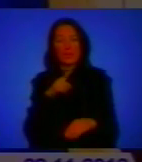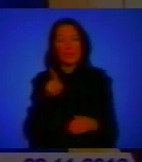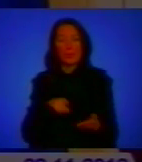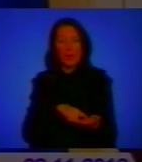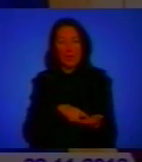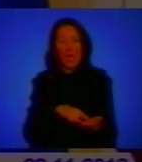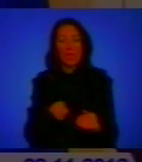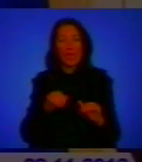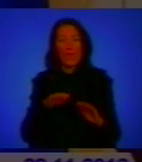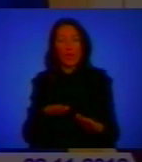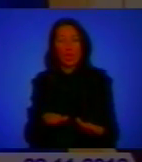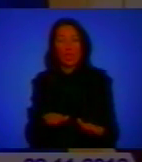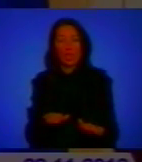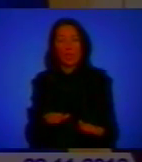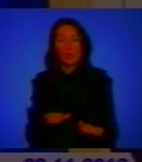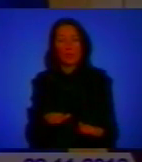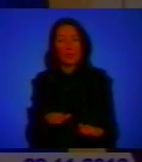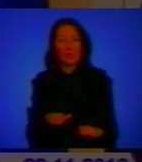вирішення